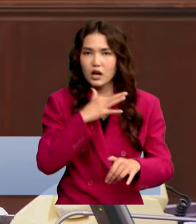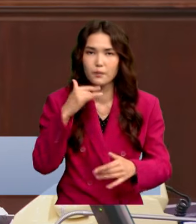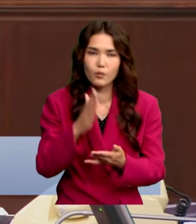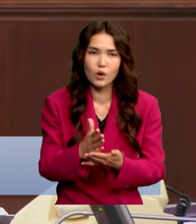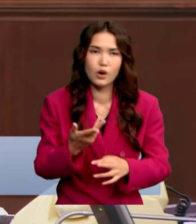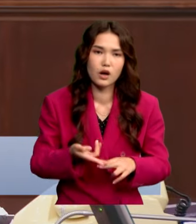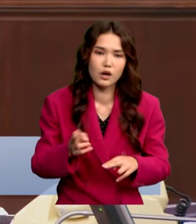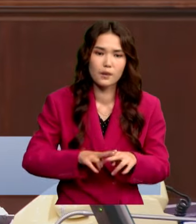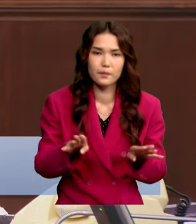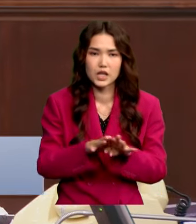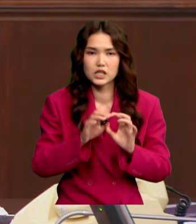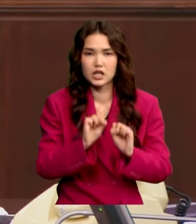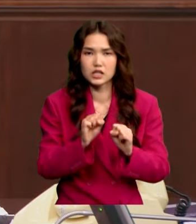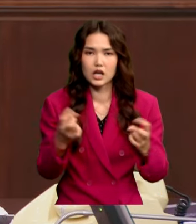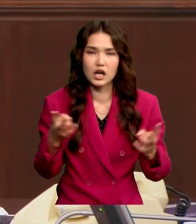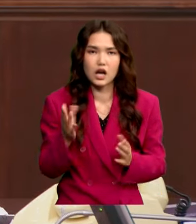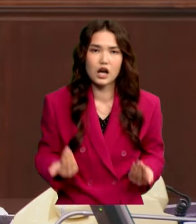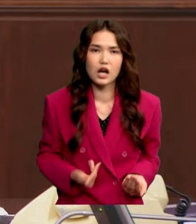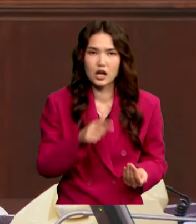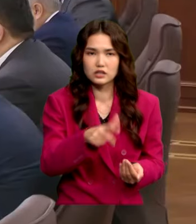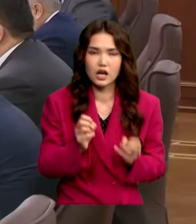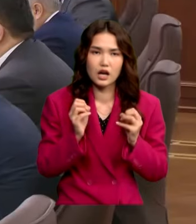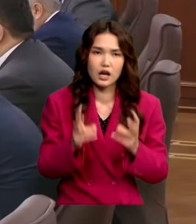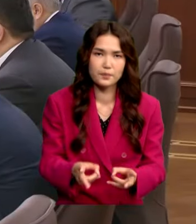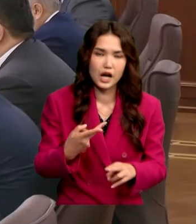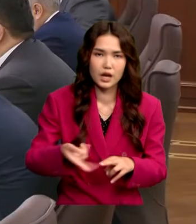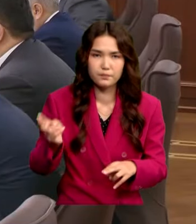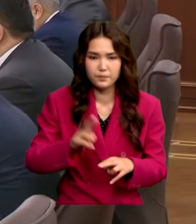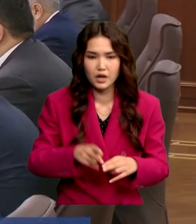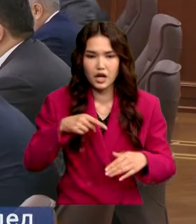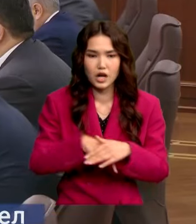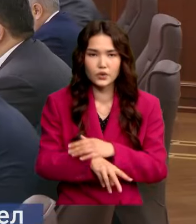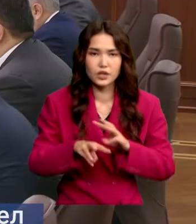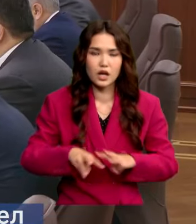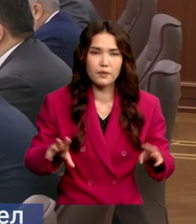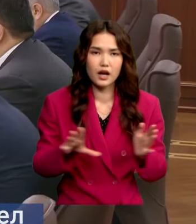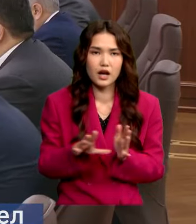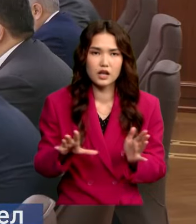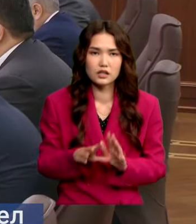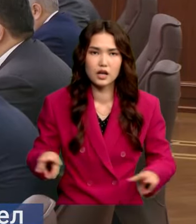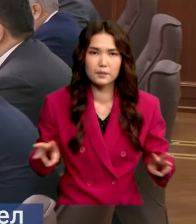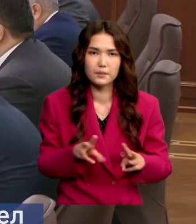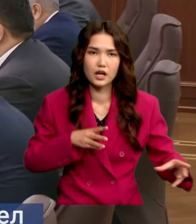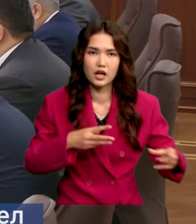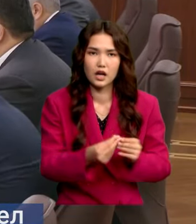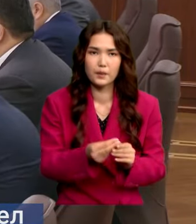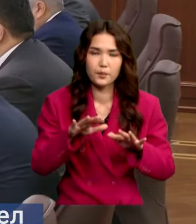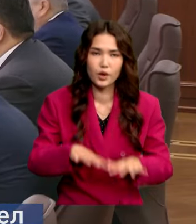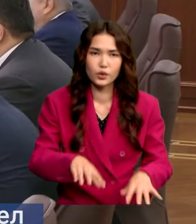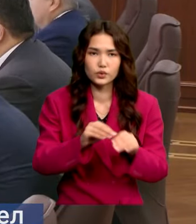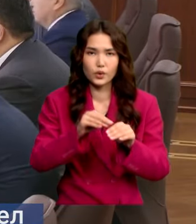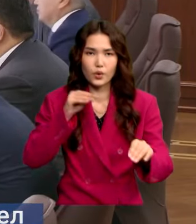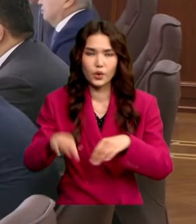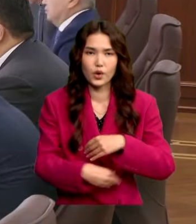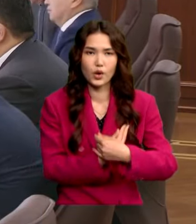Мұндай жағдайлар азаматтардың өміріне қауіп төндіреді. Сондықтан ішкі істер және энергетика министрліктеріне көлікті